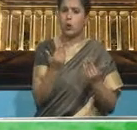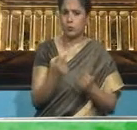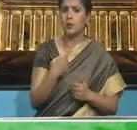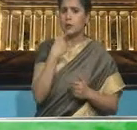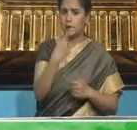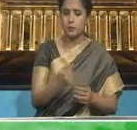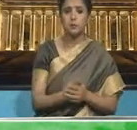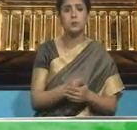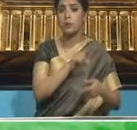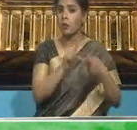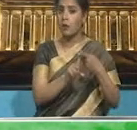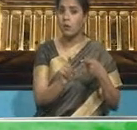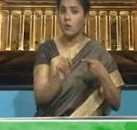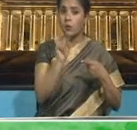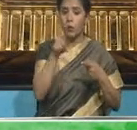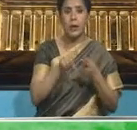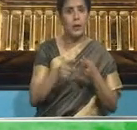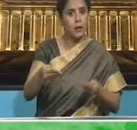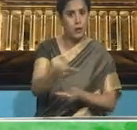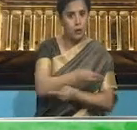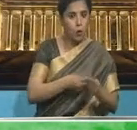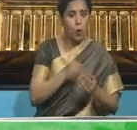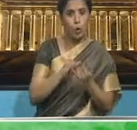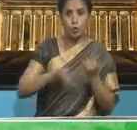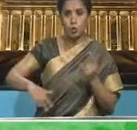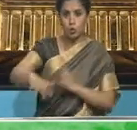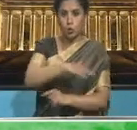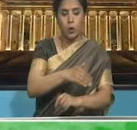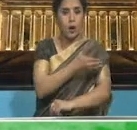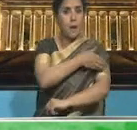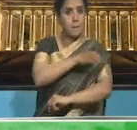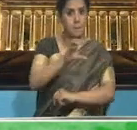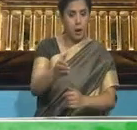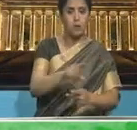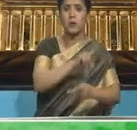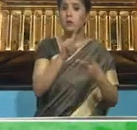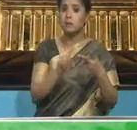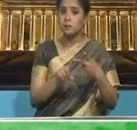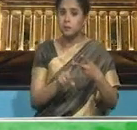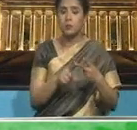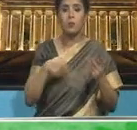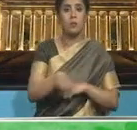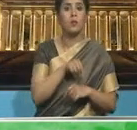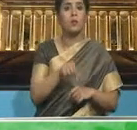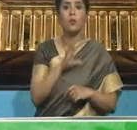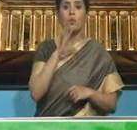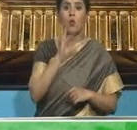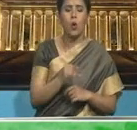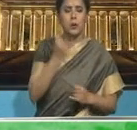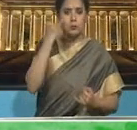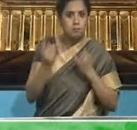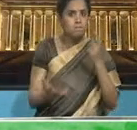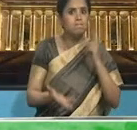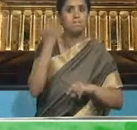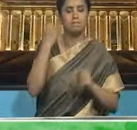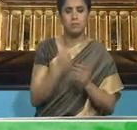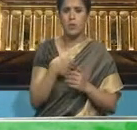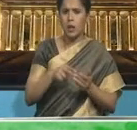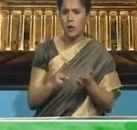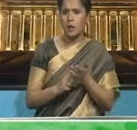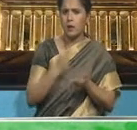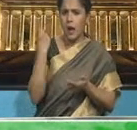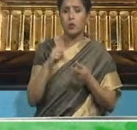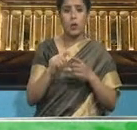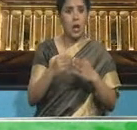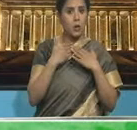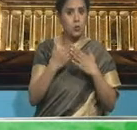हैं। पहले आर्थिक और सामाजिक सशक्तिकरण और दूसरा सत्य की खोज। राष्ट्रीय शिक्षा